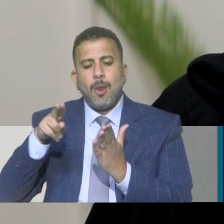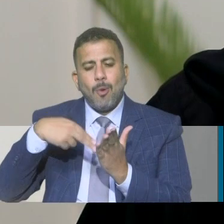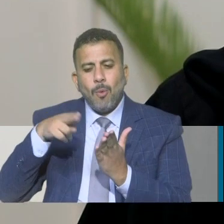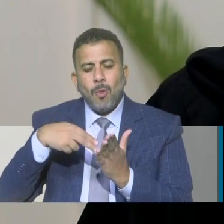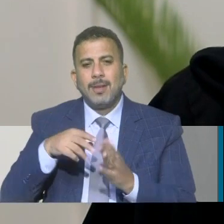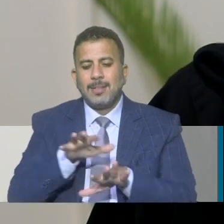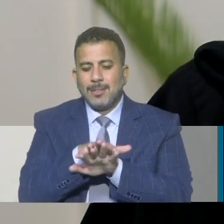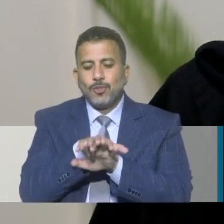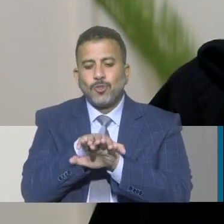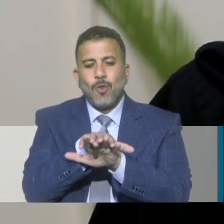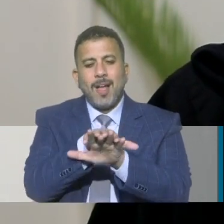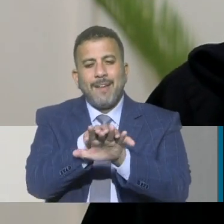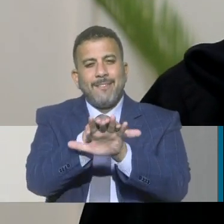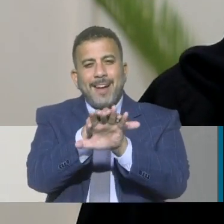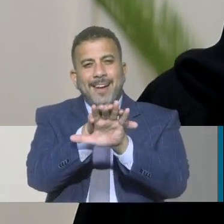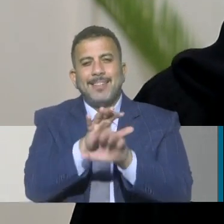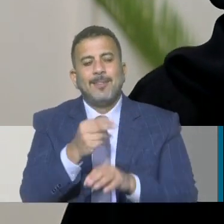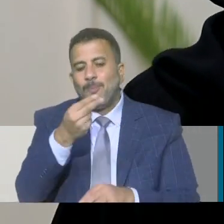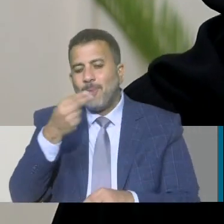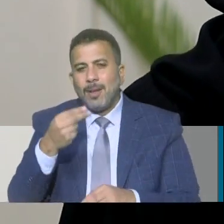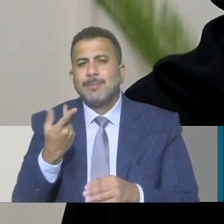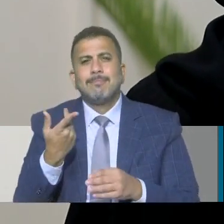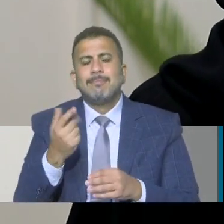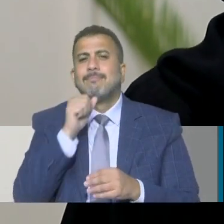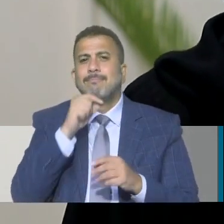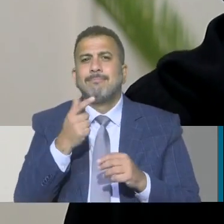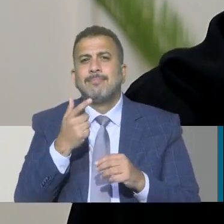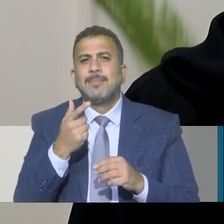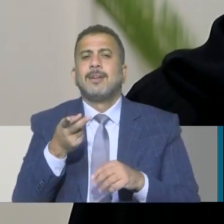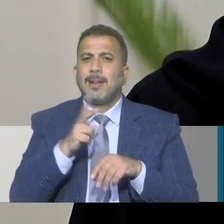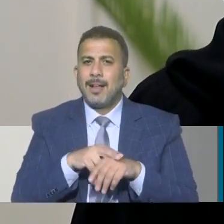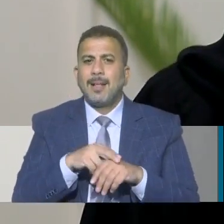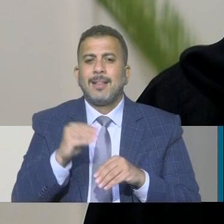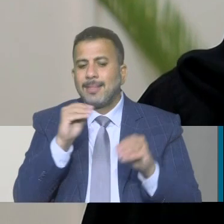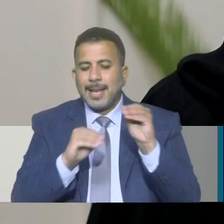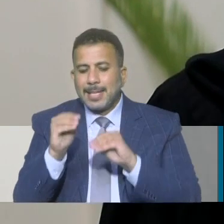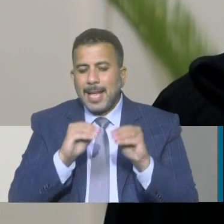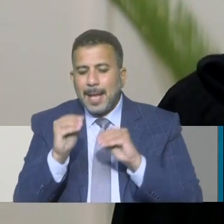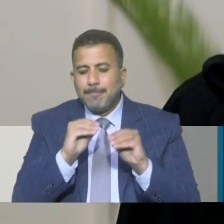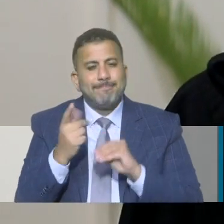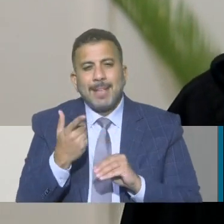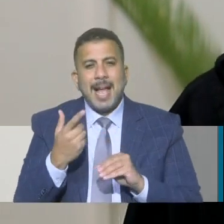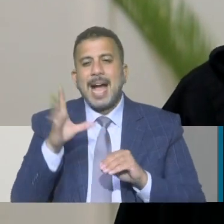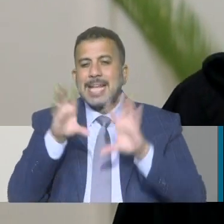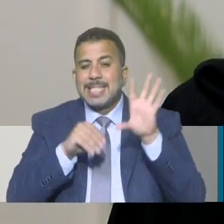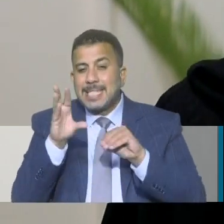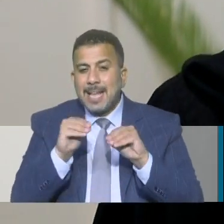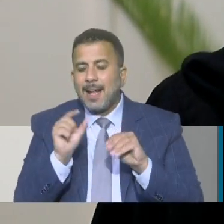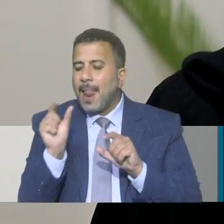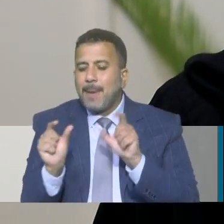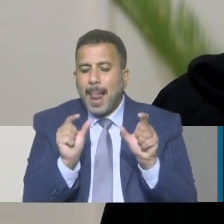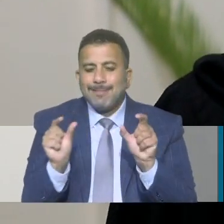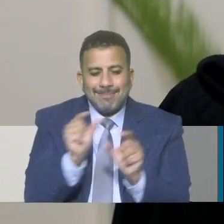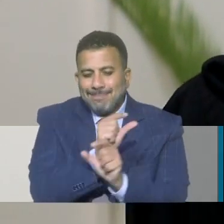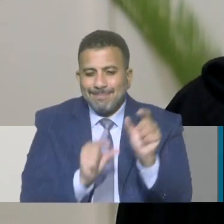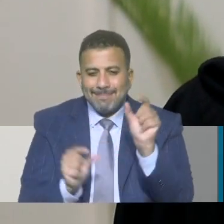ورشة السلحفاة الملونة باستخدام الشرائط، وعندنا أيضا ورشة ترتيب القصة وحل الكلمات المتقاطعة، وأخيرا